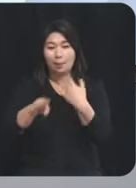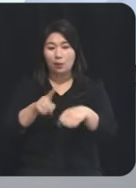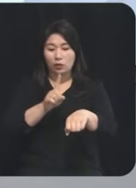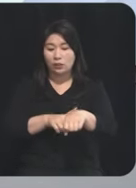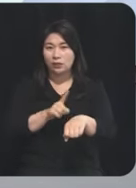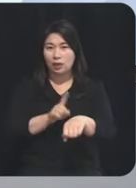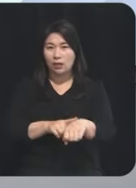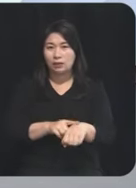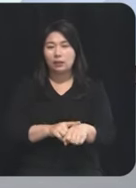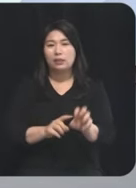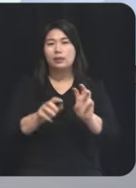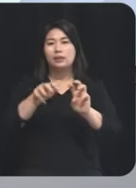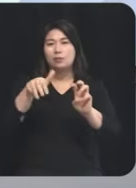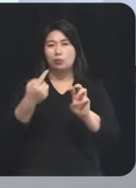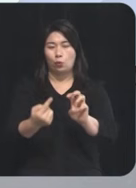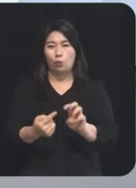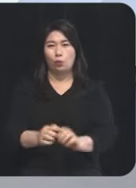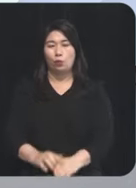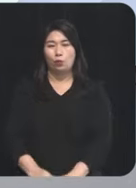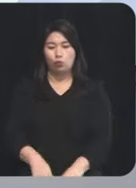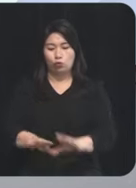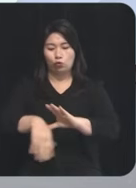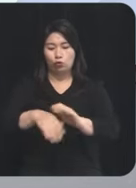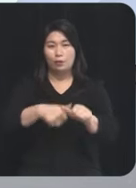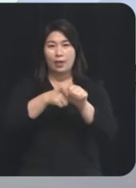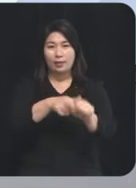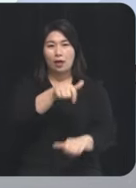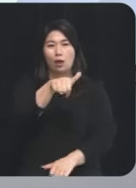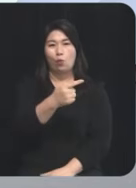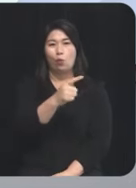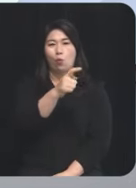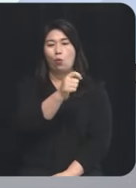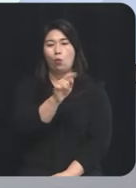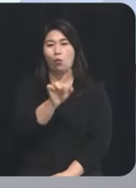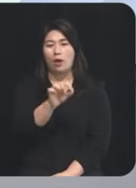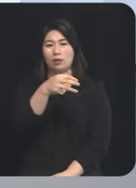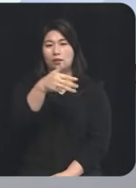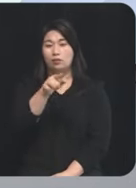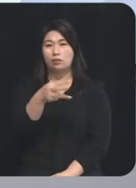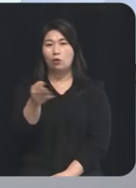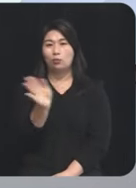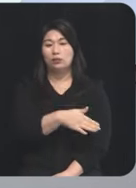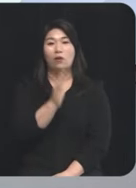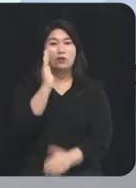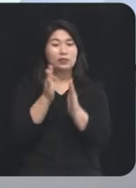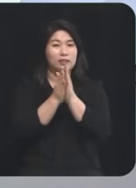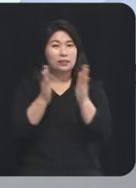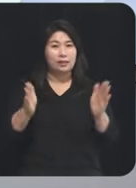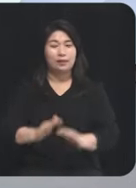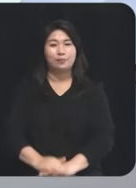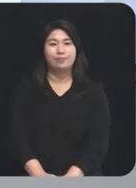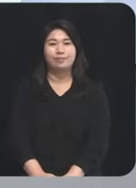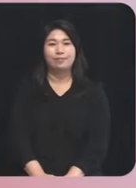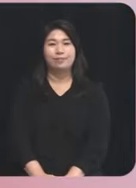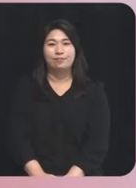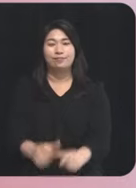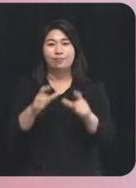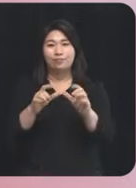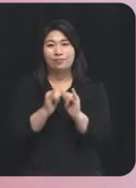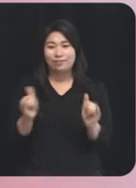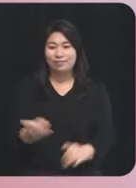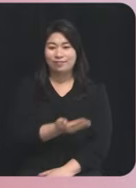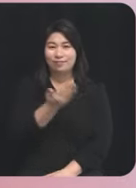각 30초입니다. 추첨에 따라서 고광철 후보부터 듣도록 하겠습니다. 도민